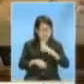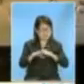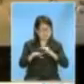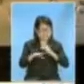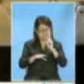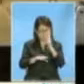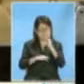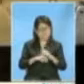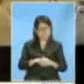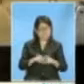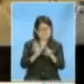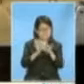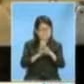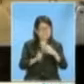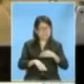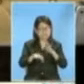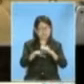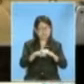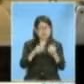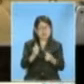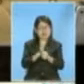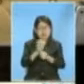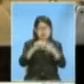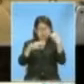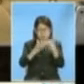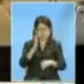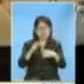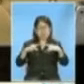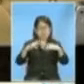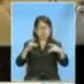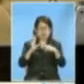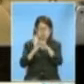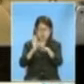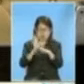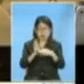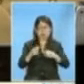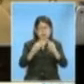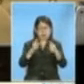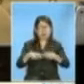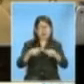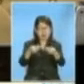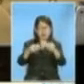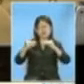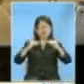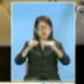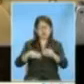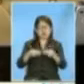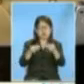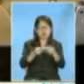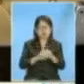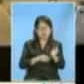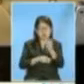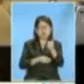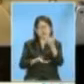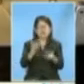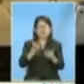นะครับการแปรยติขัดหลักการซึ่งผมได้อรุมอร่วยเพื่อการประชุมดำเนินการไปได้เ